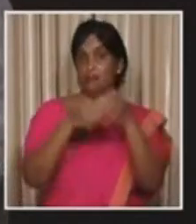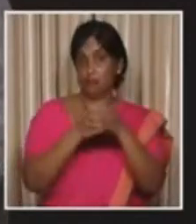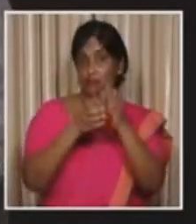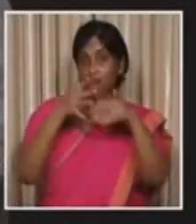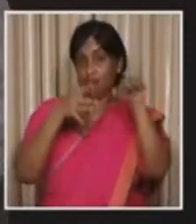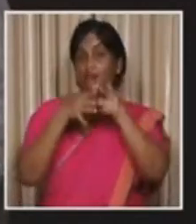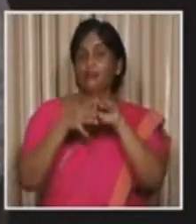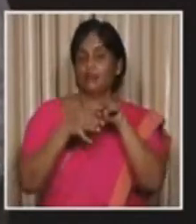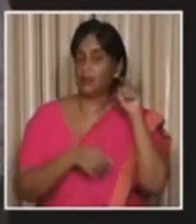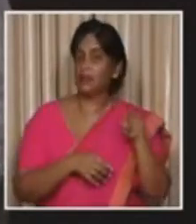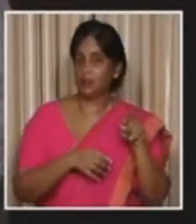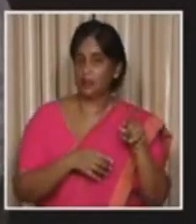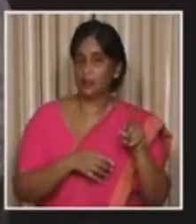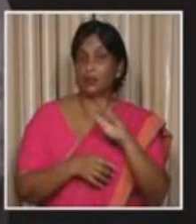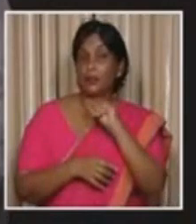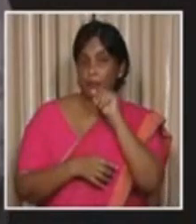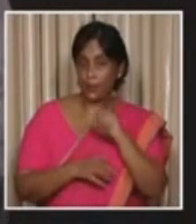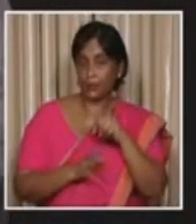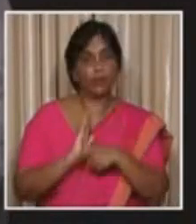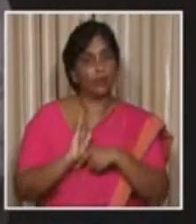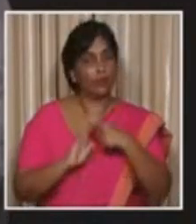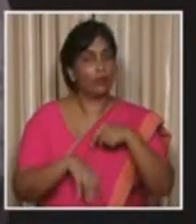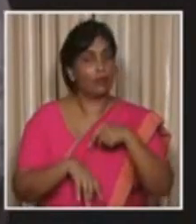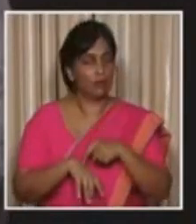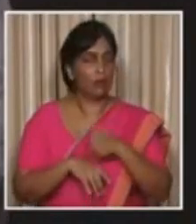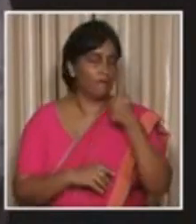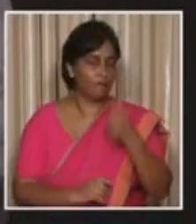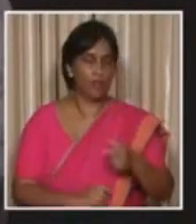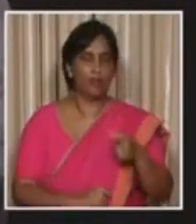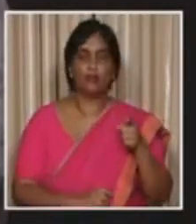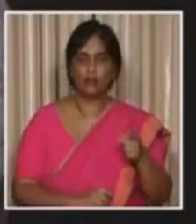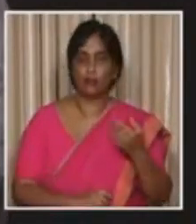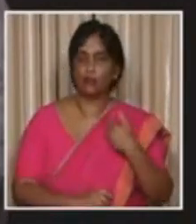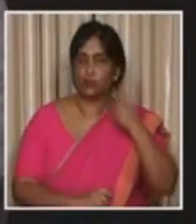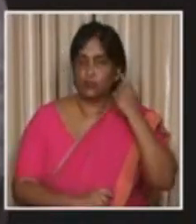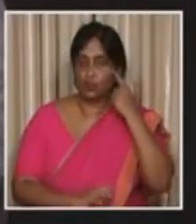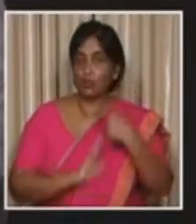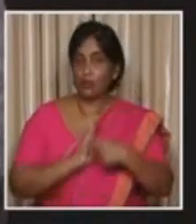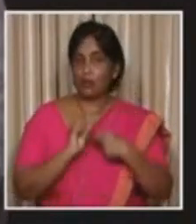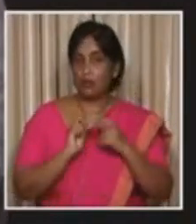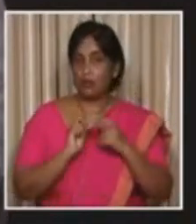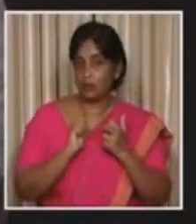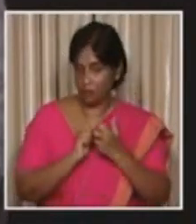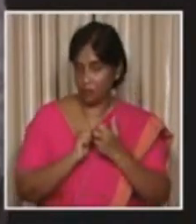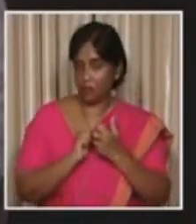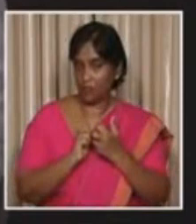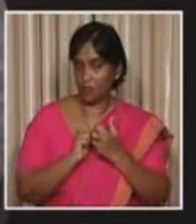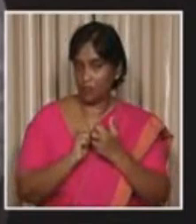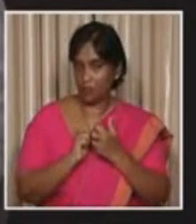ගැන මේක ඉතාම මේ රටේ මේ මොහොතේ අවශ්‍ය දෙයක් අපි දන්නවා අපේ රටපත් වෙලා තියෙන